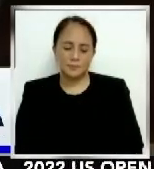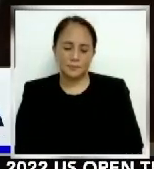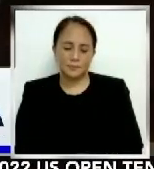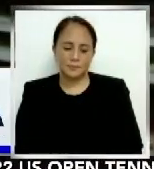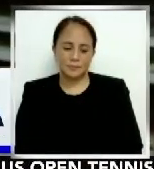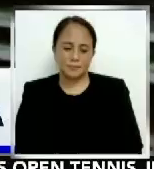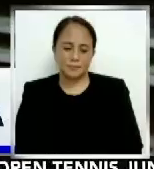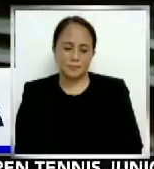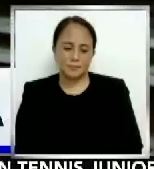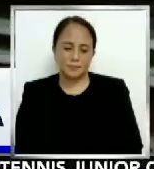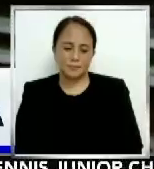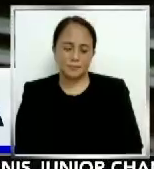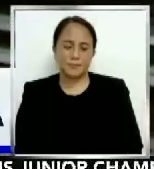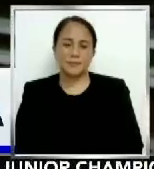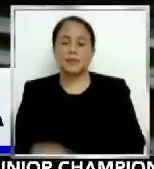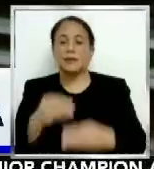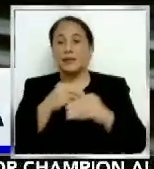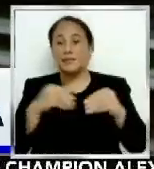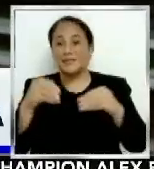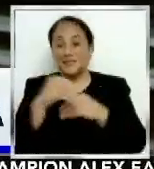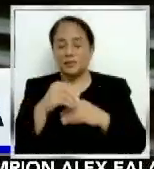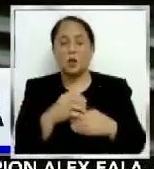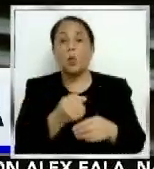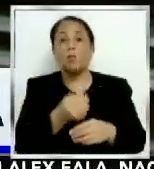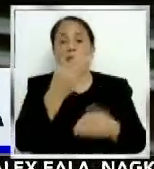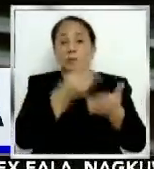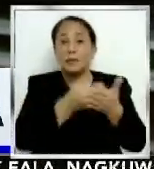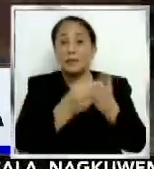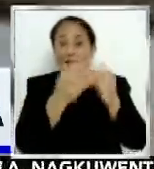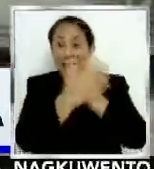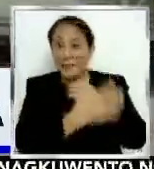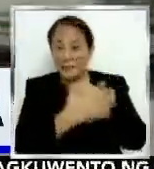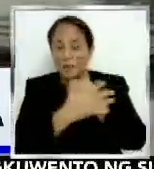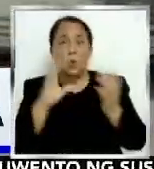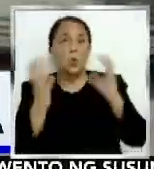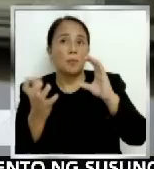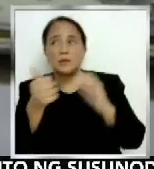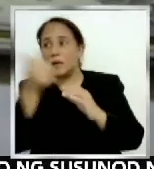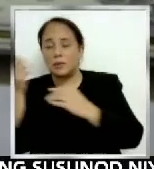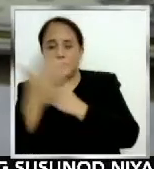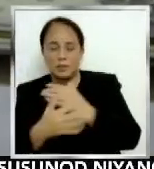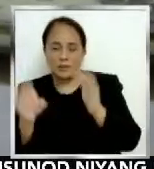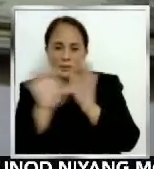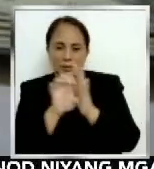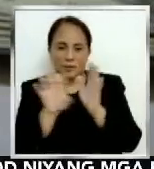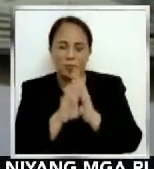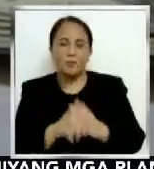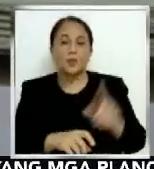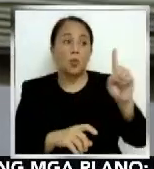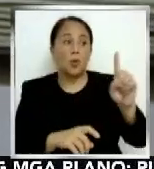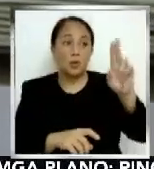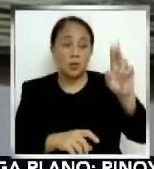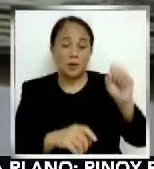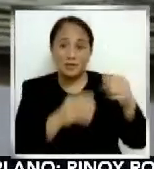Ang exchange rate ay ang halaga ng pera ng isang bansa kumpara sa ibang bansa. Halimbawa, ang katumbas ng 1 US dollar noong September